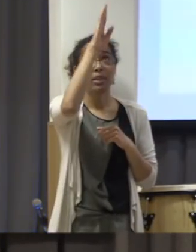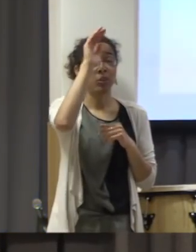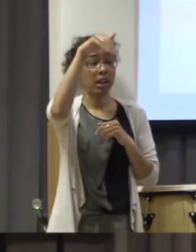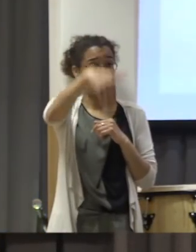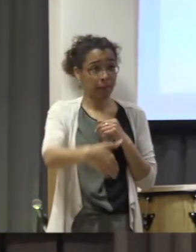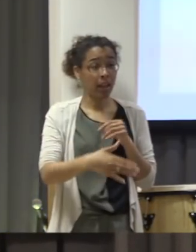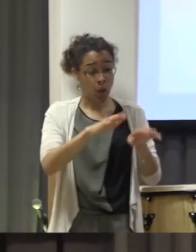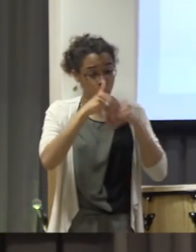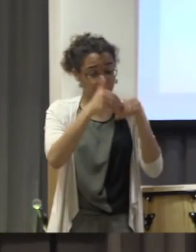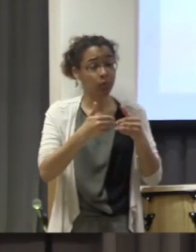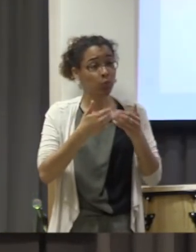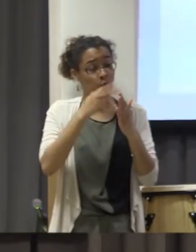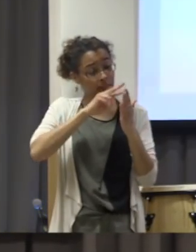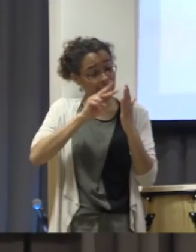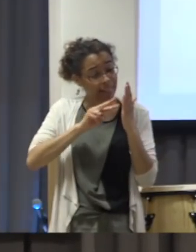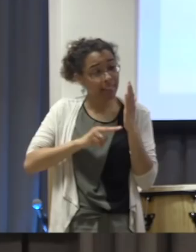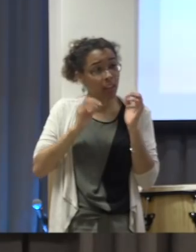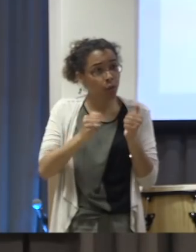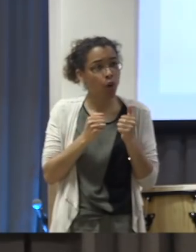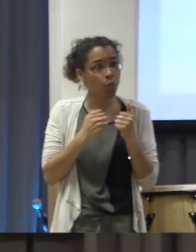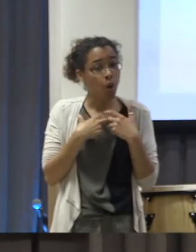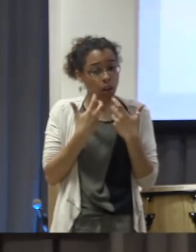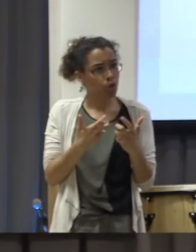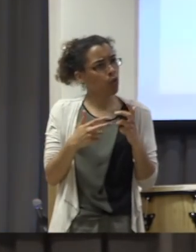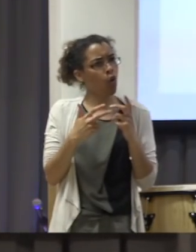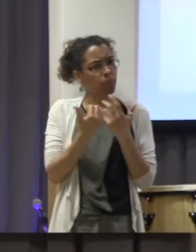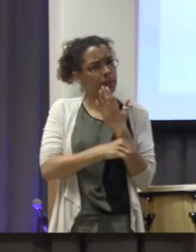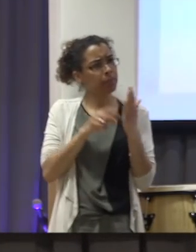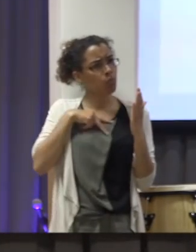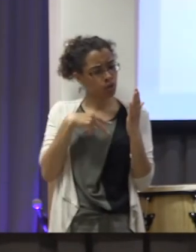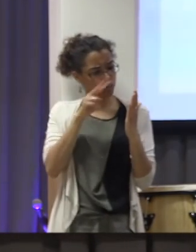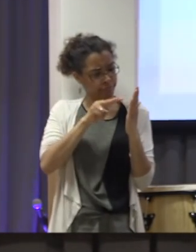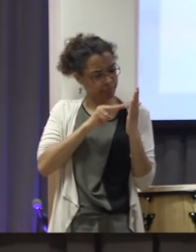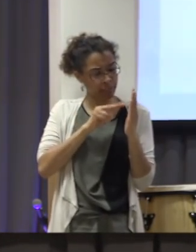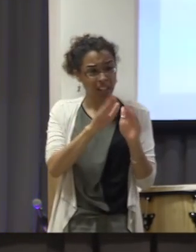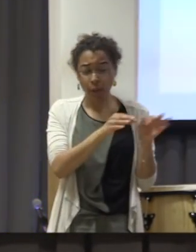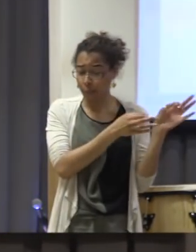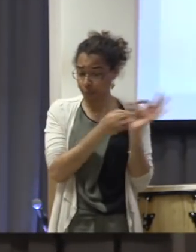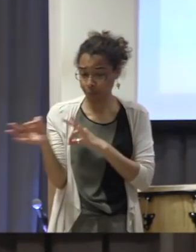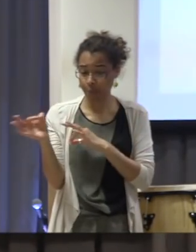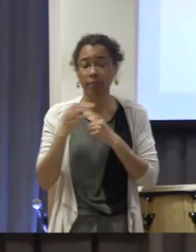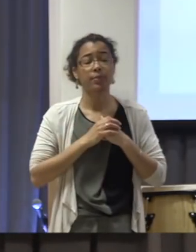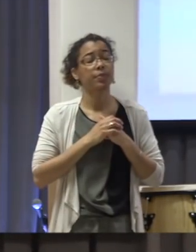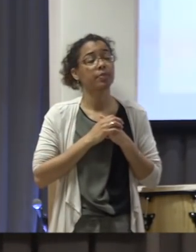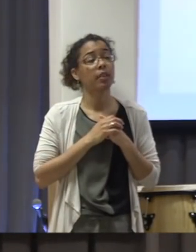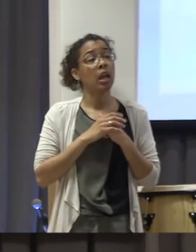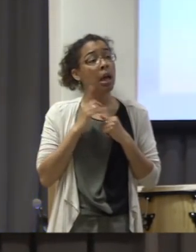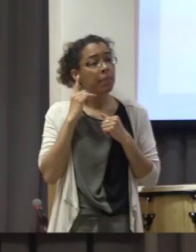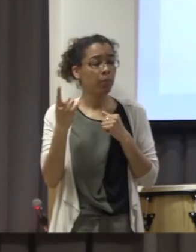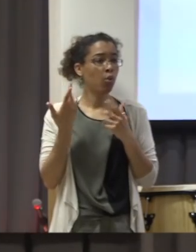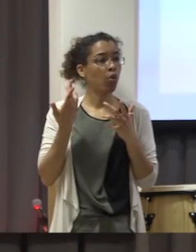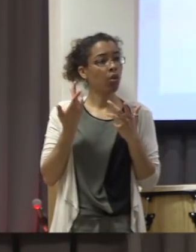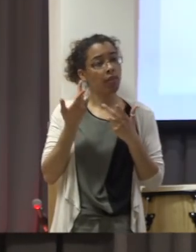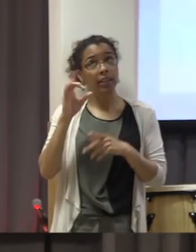lis ma Bible. Puisque je veux quand même lire ma Bible continuellement, mais pour me mettre à jour avec